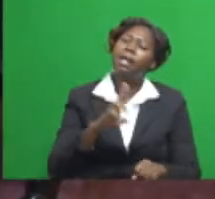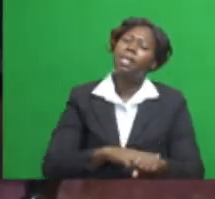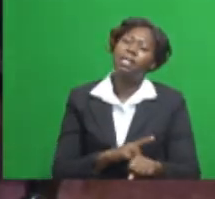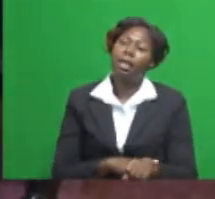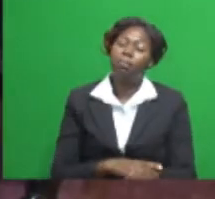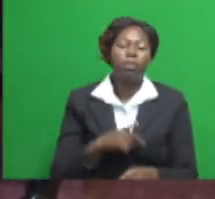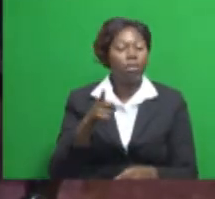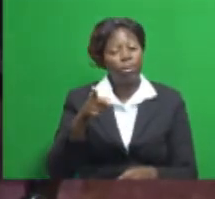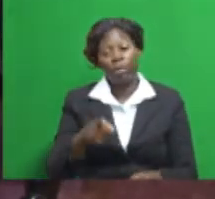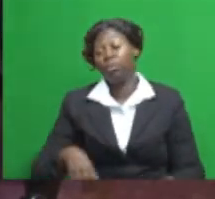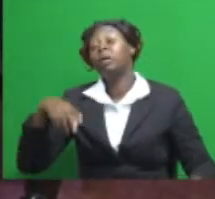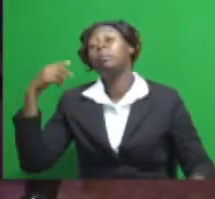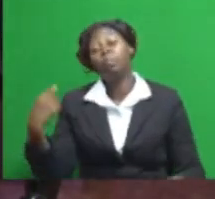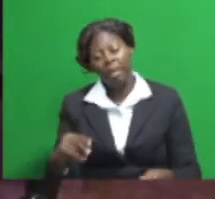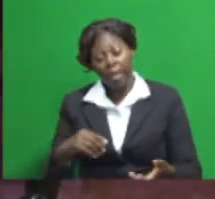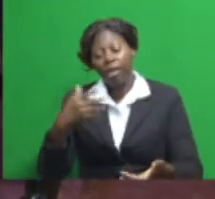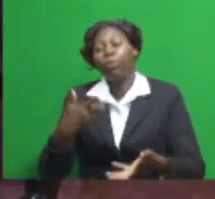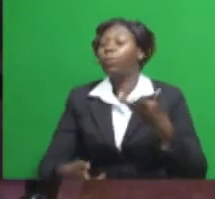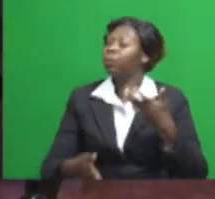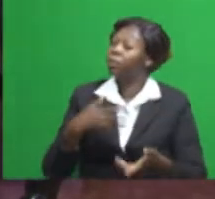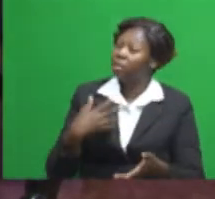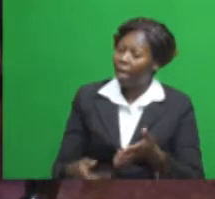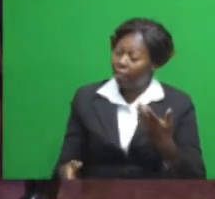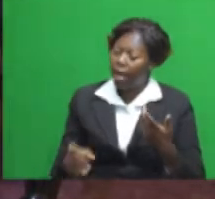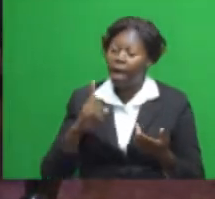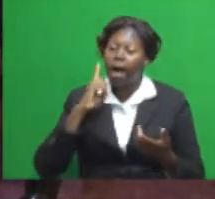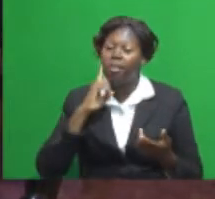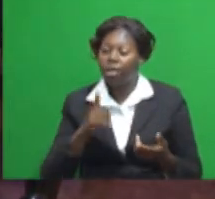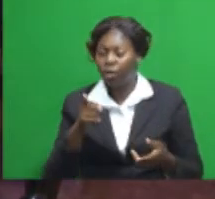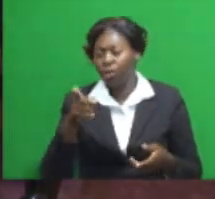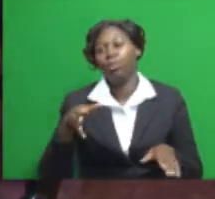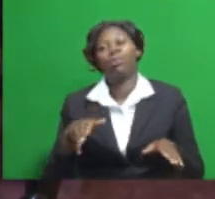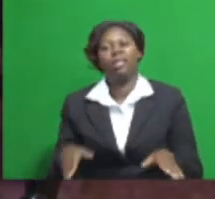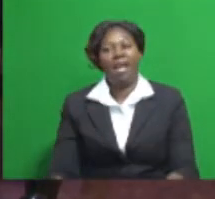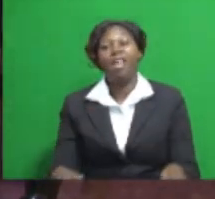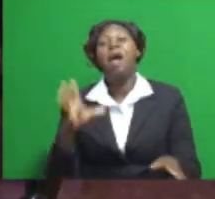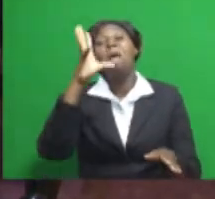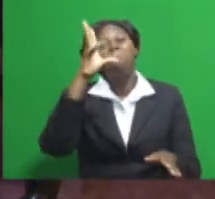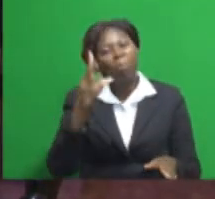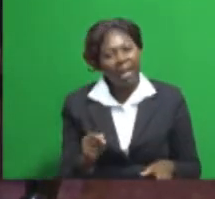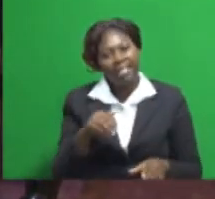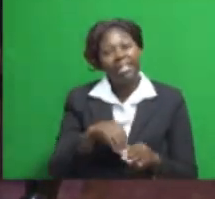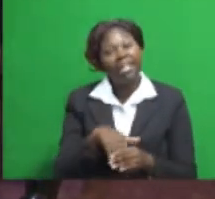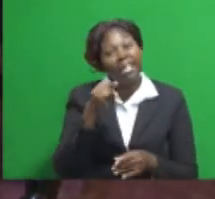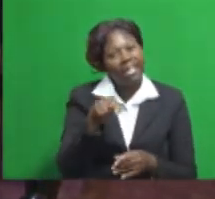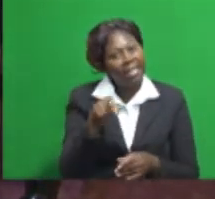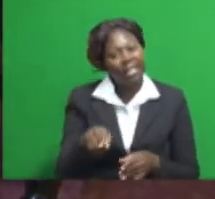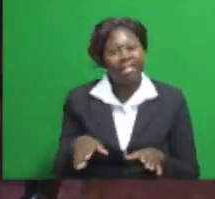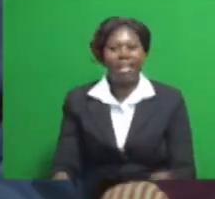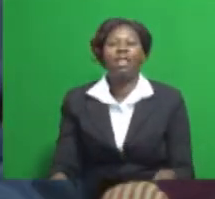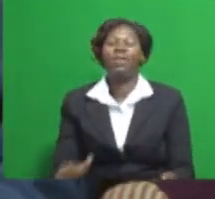kusvikira murufu hanzi magamba ekutenda aingoti zviri right why because vaizva kuti mukufa kwacho futi hatina